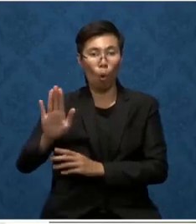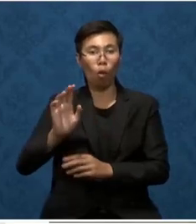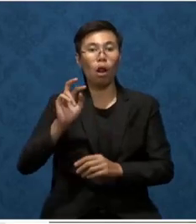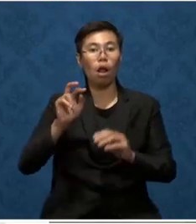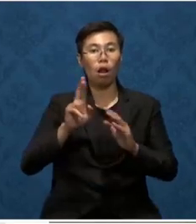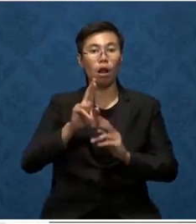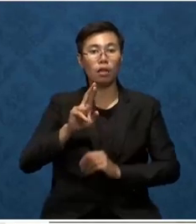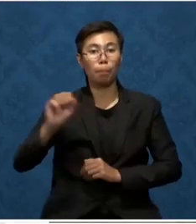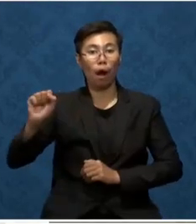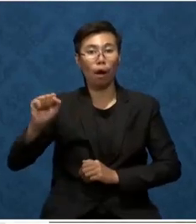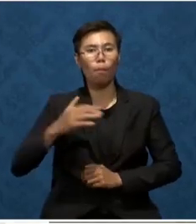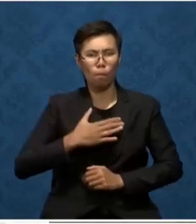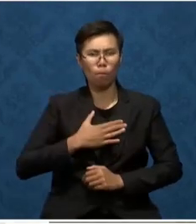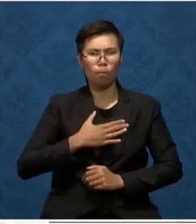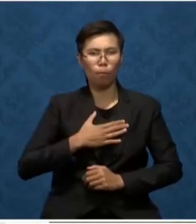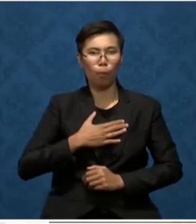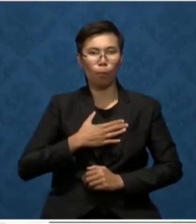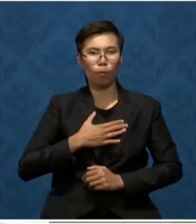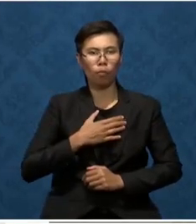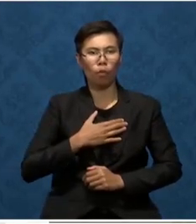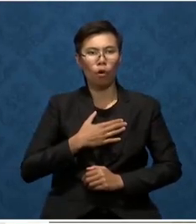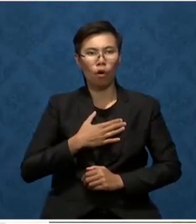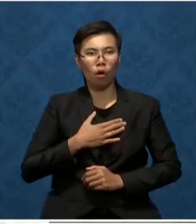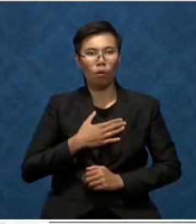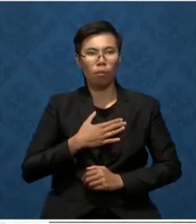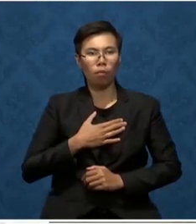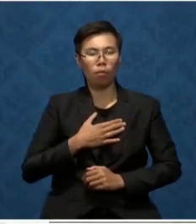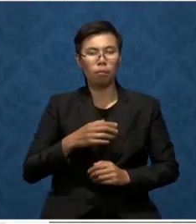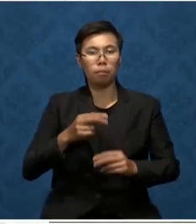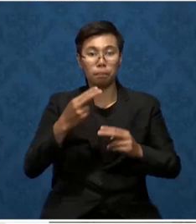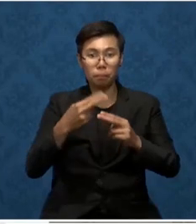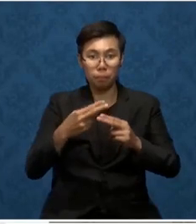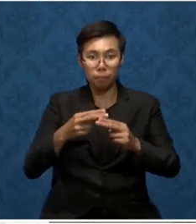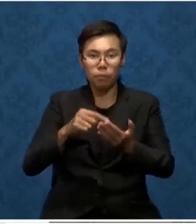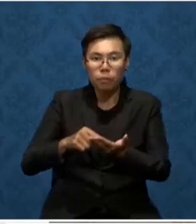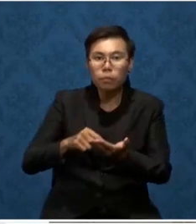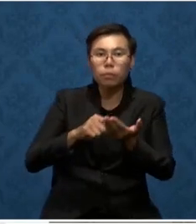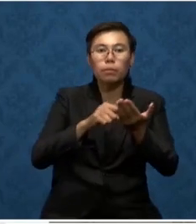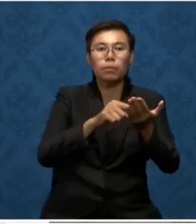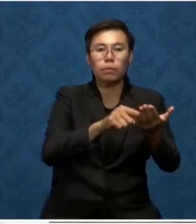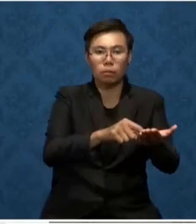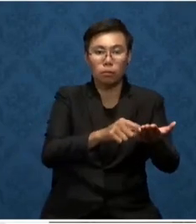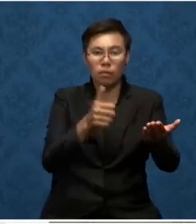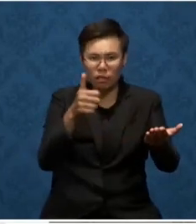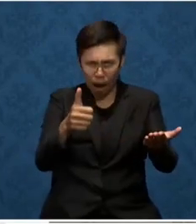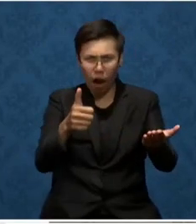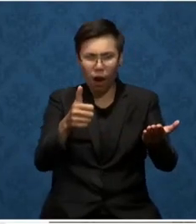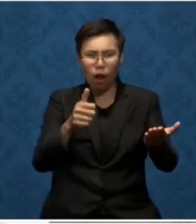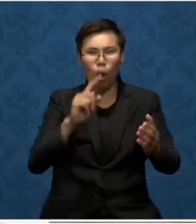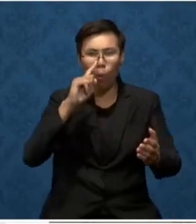คือกระผมขอยืนยันว่าเป็นการแต่งตั้งและยื่นได้เนื่องจากว่า